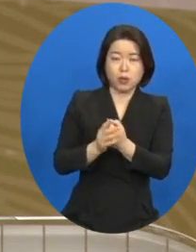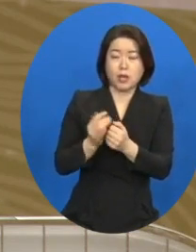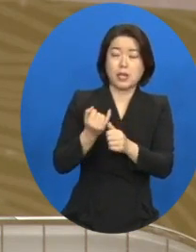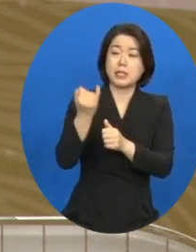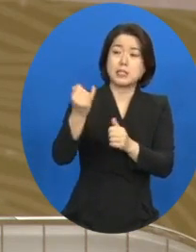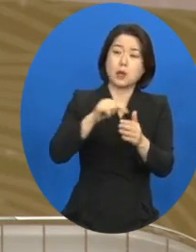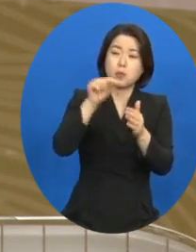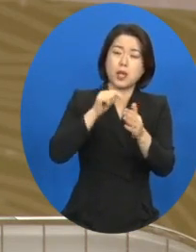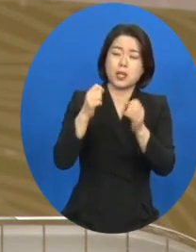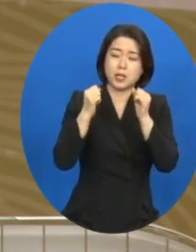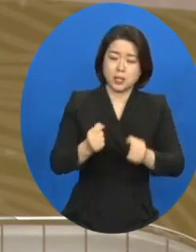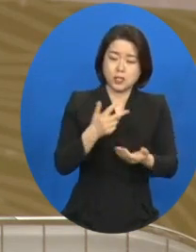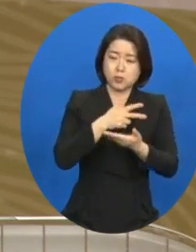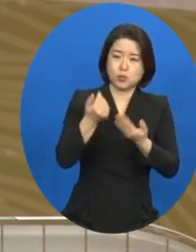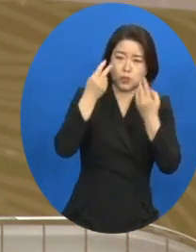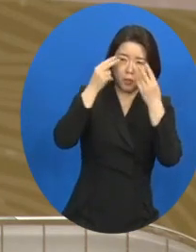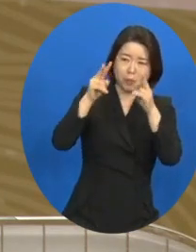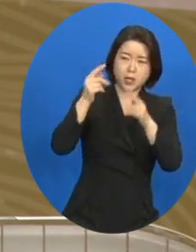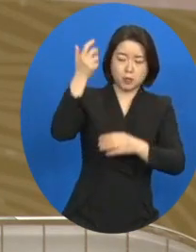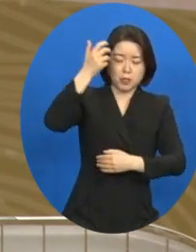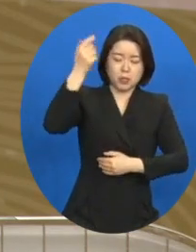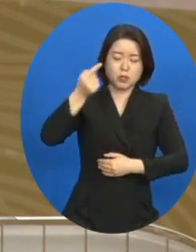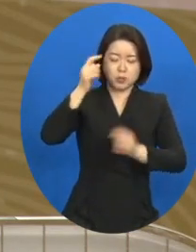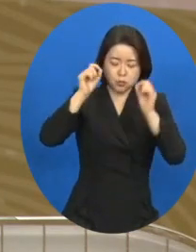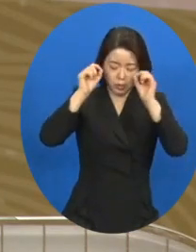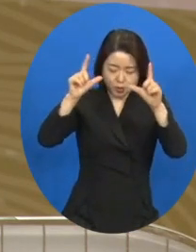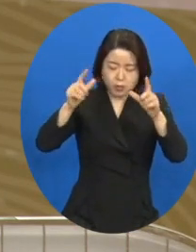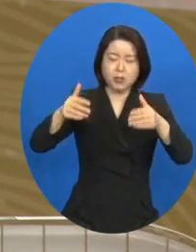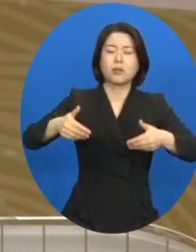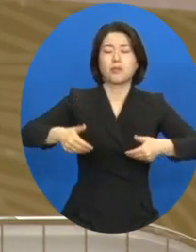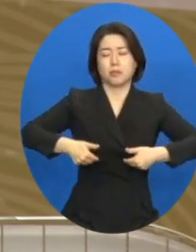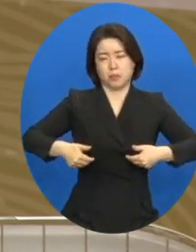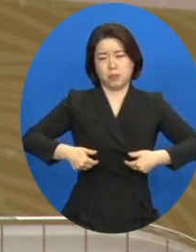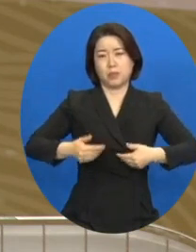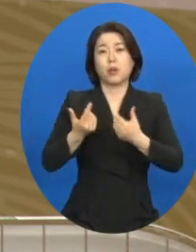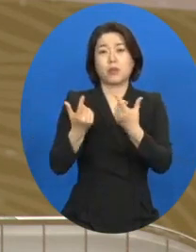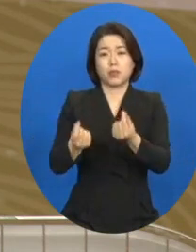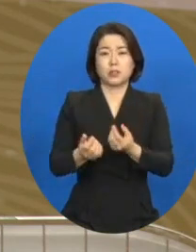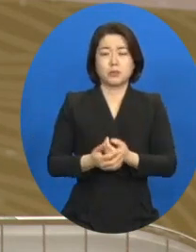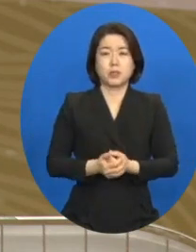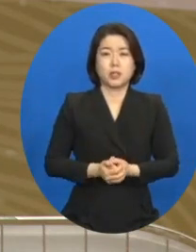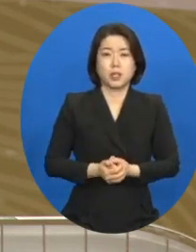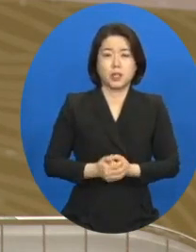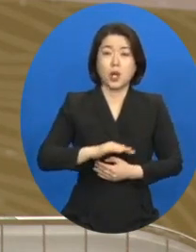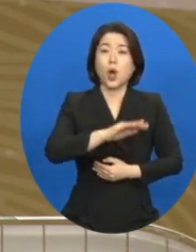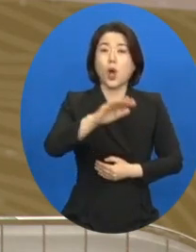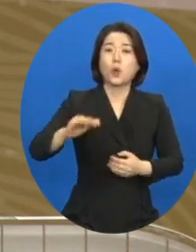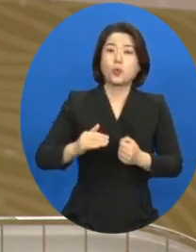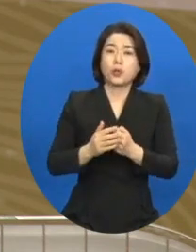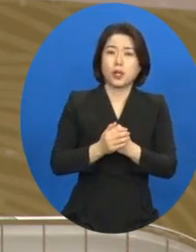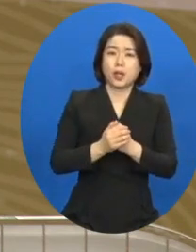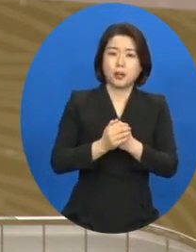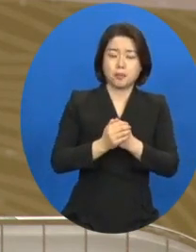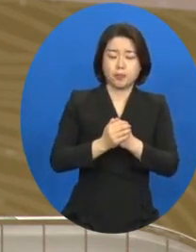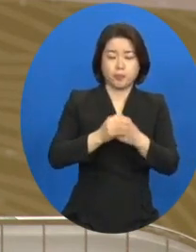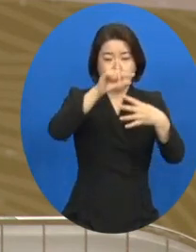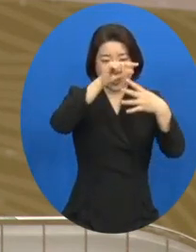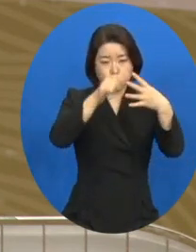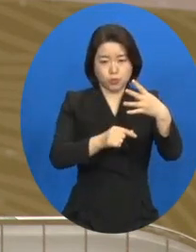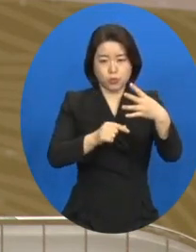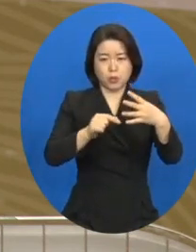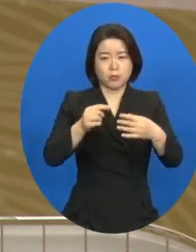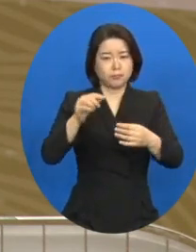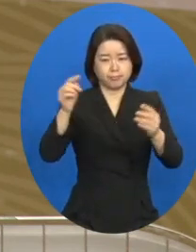사모님 안에 계신 주님을 바라보는 영적 눈이 뜨이는 것 같습니다. 우리가 순서를 바로 하고